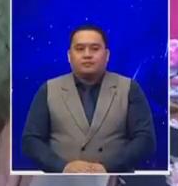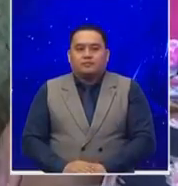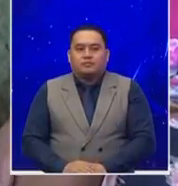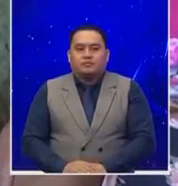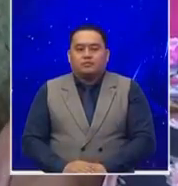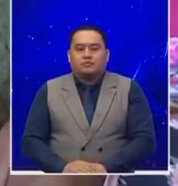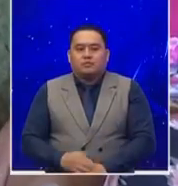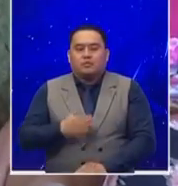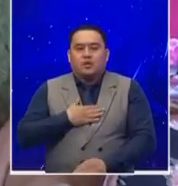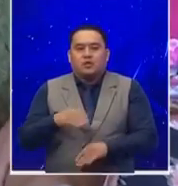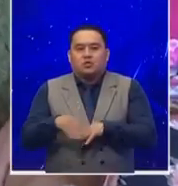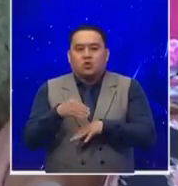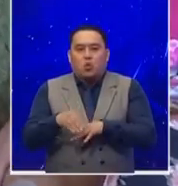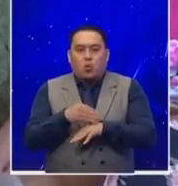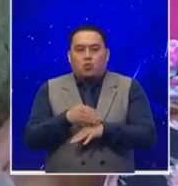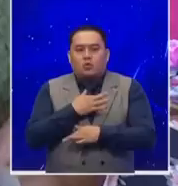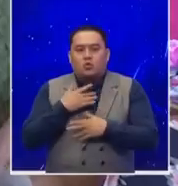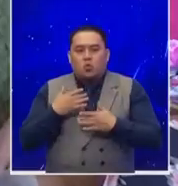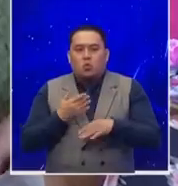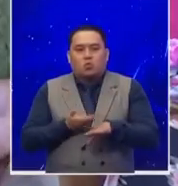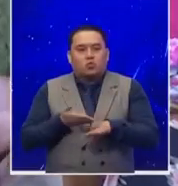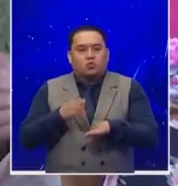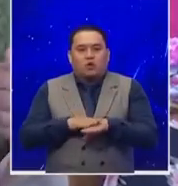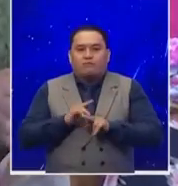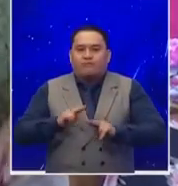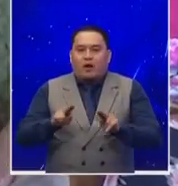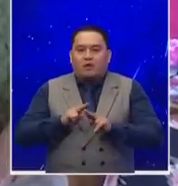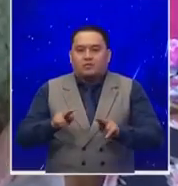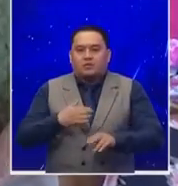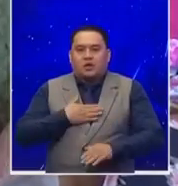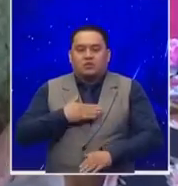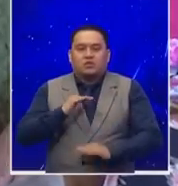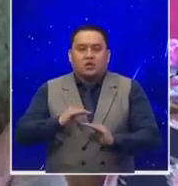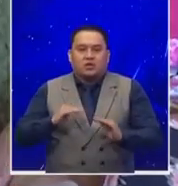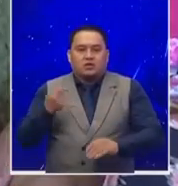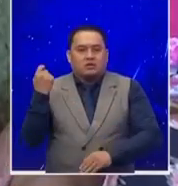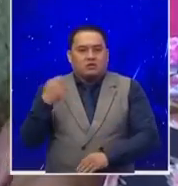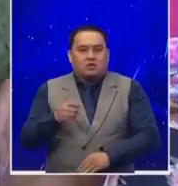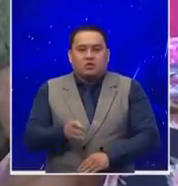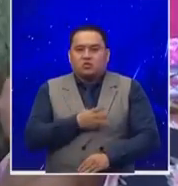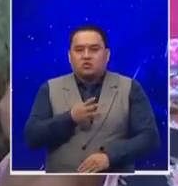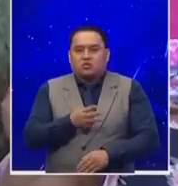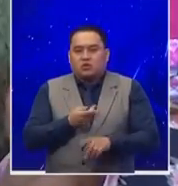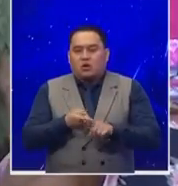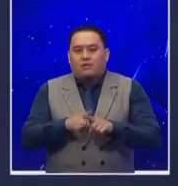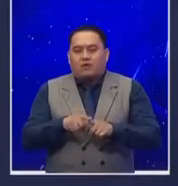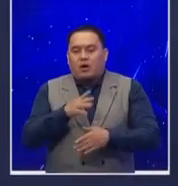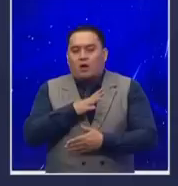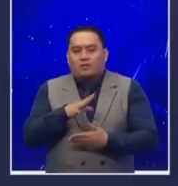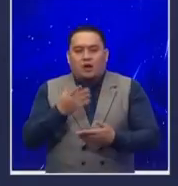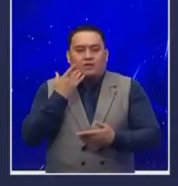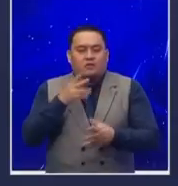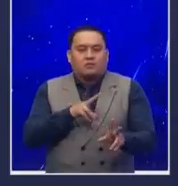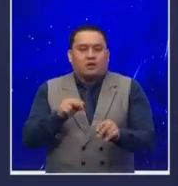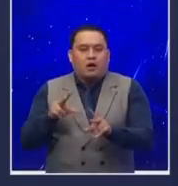Признаться честно, мы с супругом прошли через многие трудности, воспитывая наших детей. И никогда не жалели об этом, потому что дети –